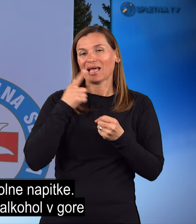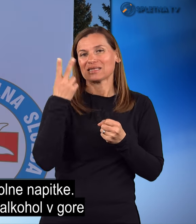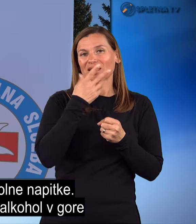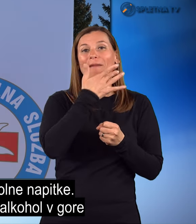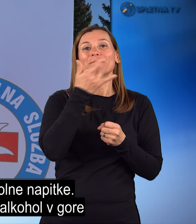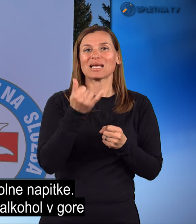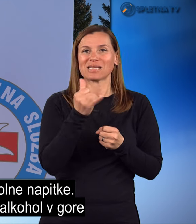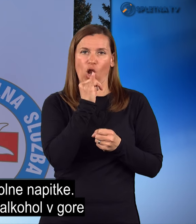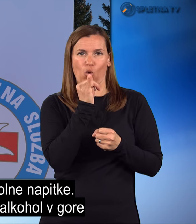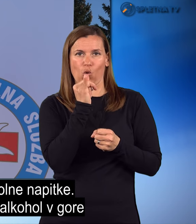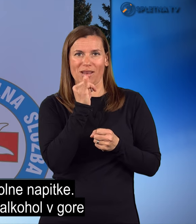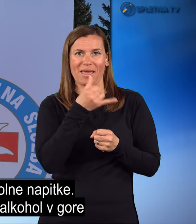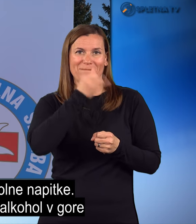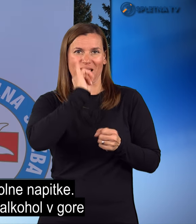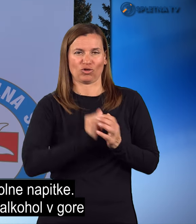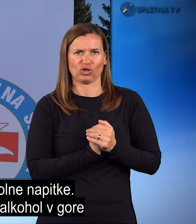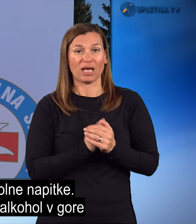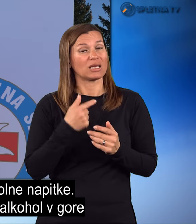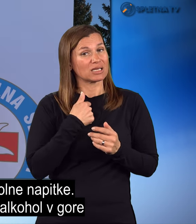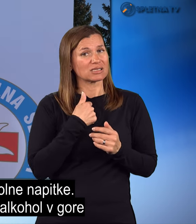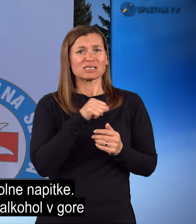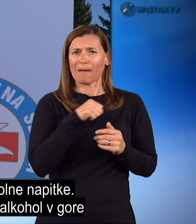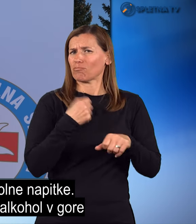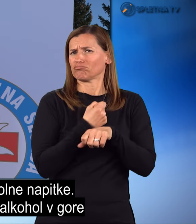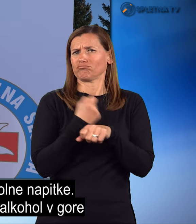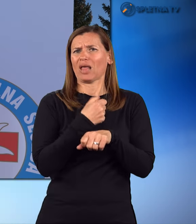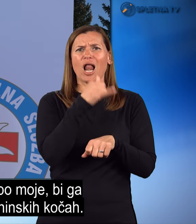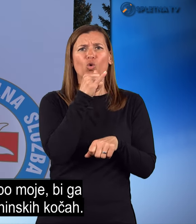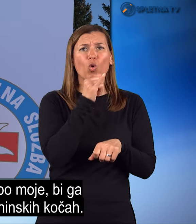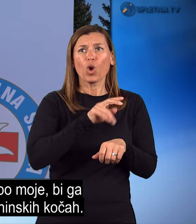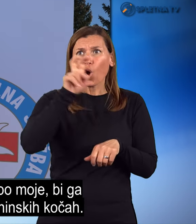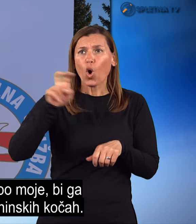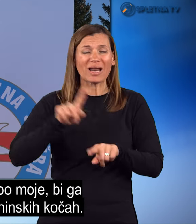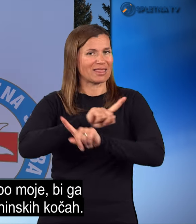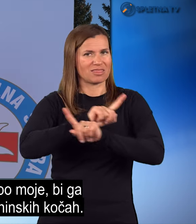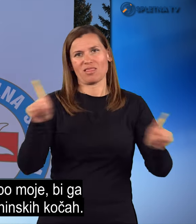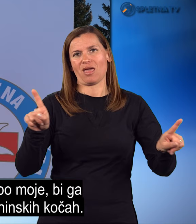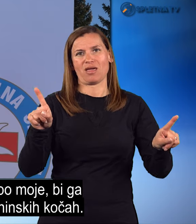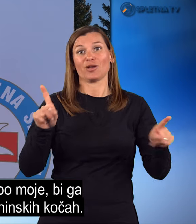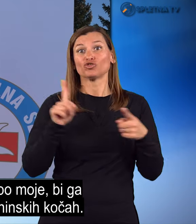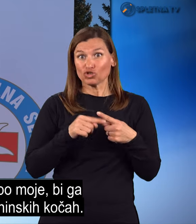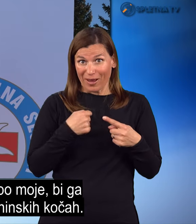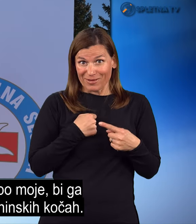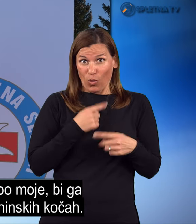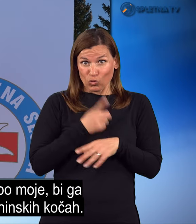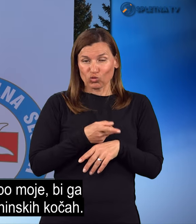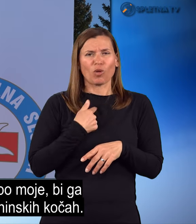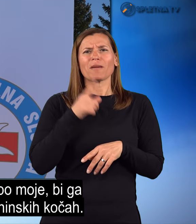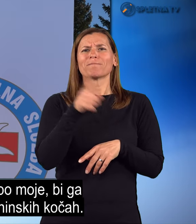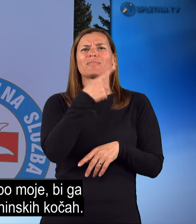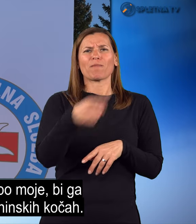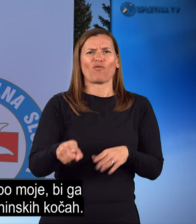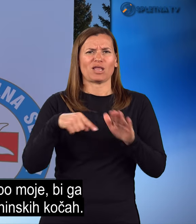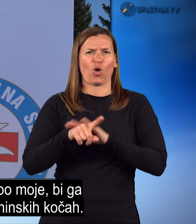seveda brezalkoholne napitke. Jaz sam zagovarjam, da v gore alkohol ne sodi in če bi bilo po moje, ga bi tudi prepovedal v